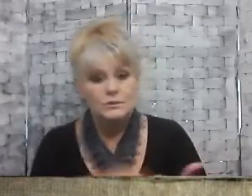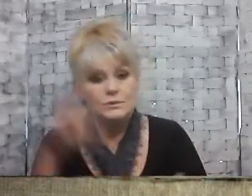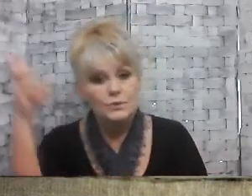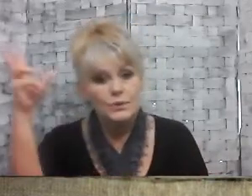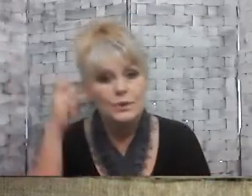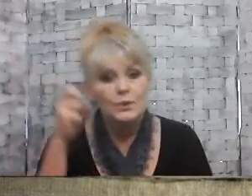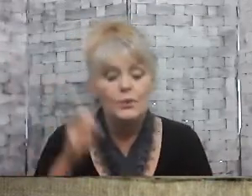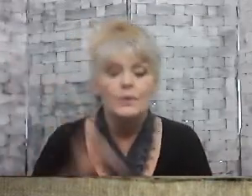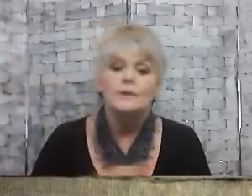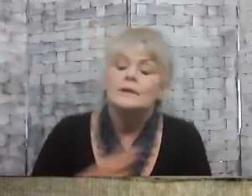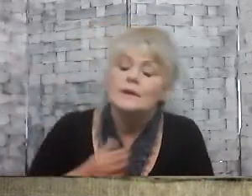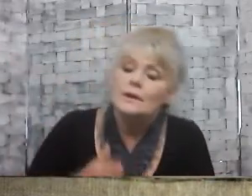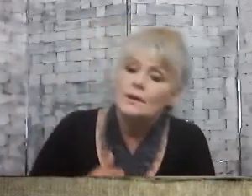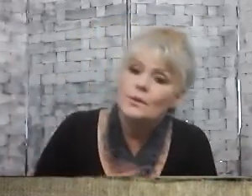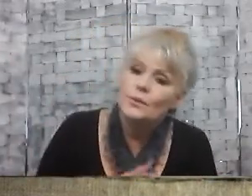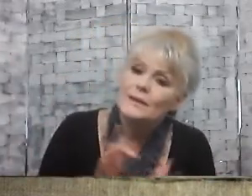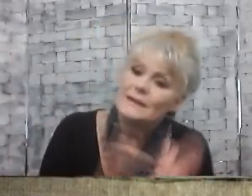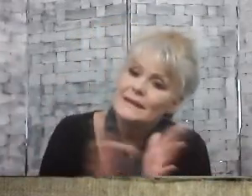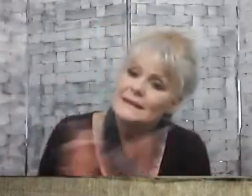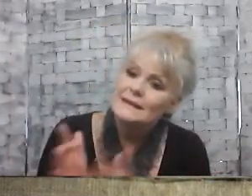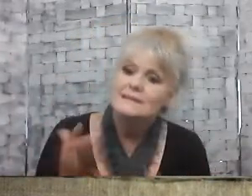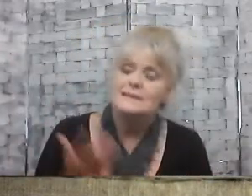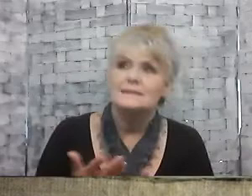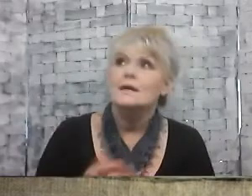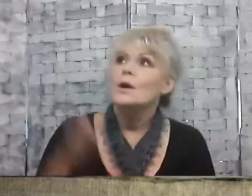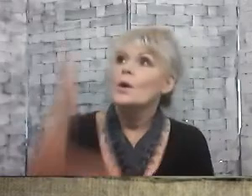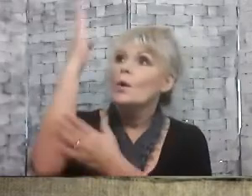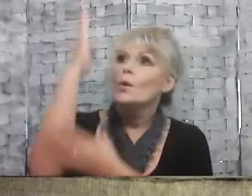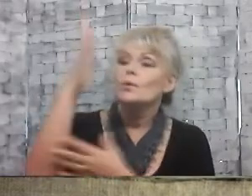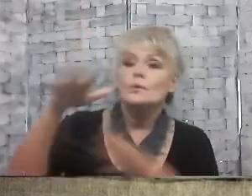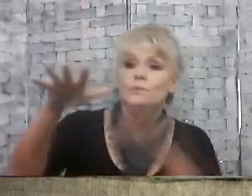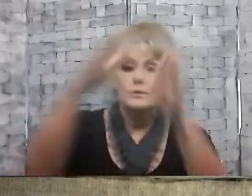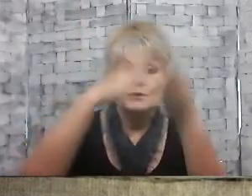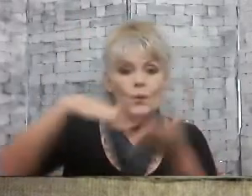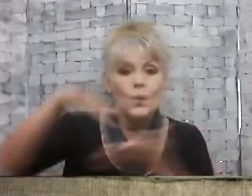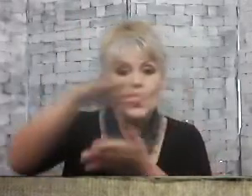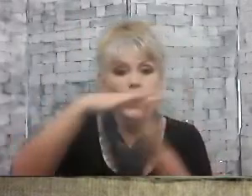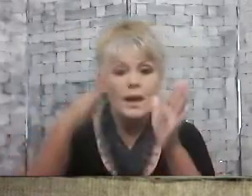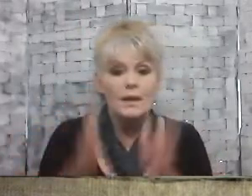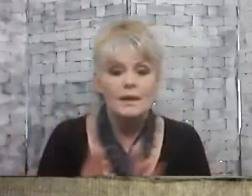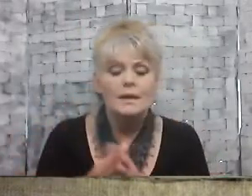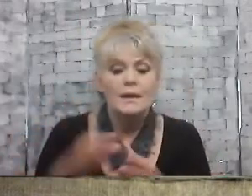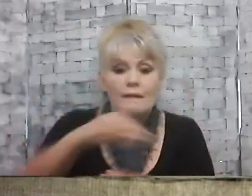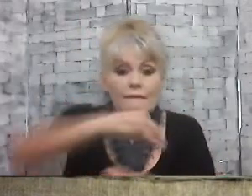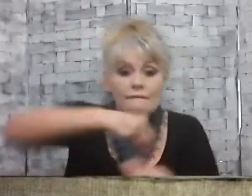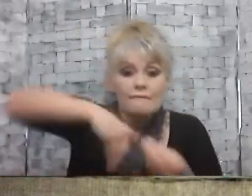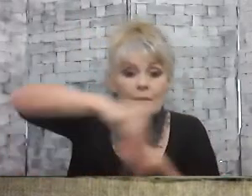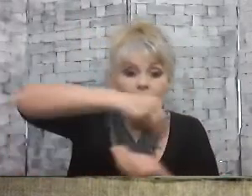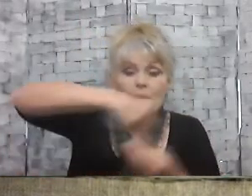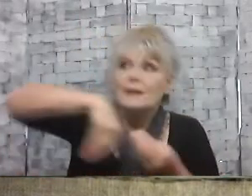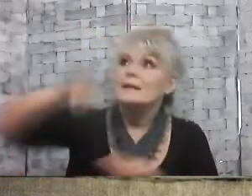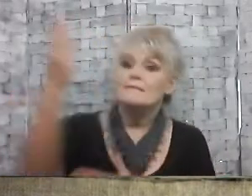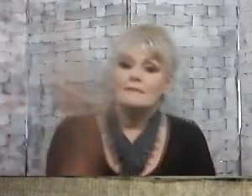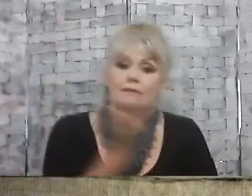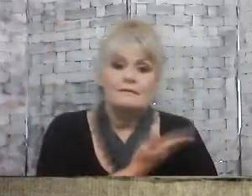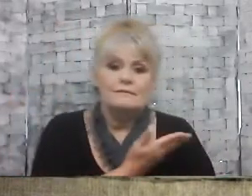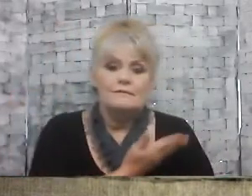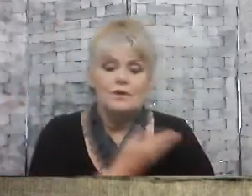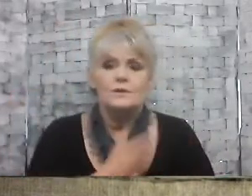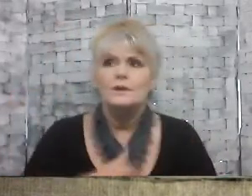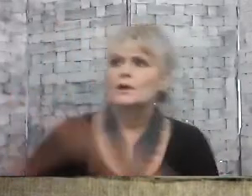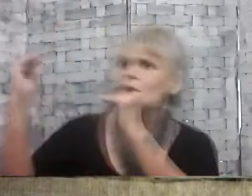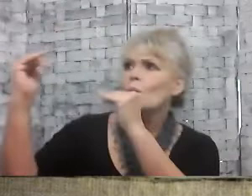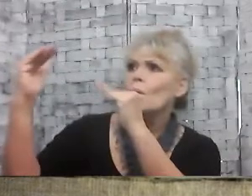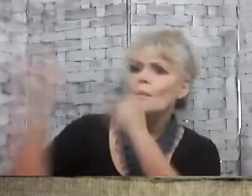story gaan oor Jesus, deur die Heilige Gees, God se Koninkryk, die familie van die Vader, die hoop